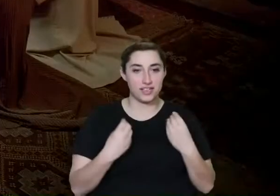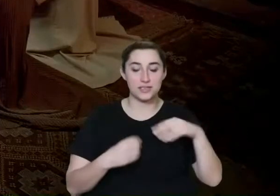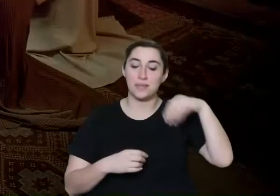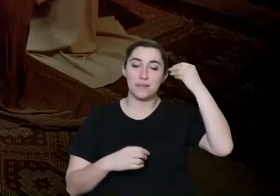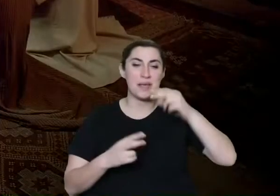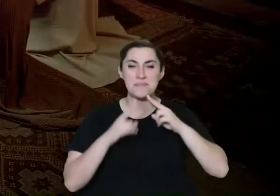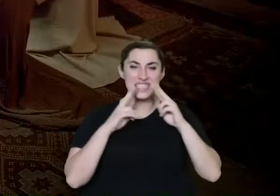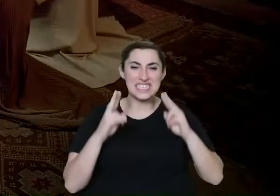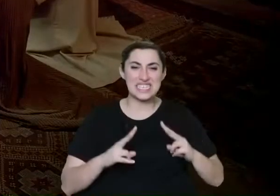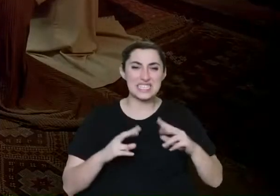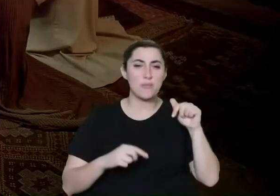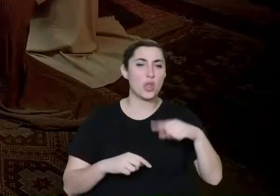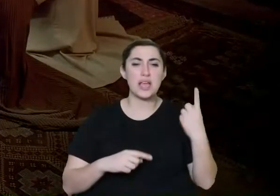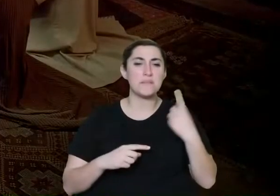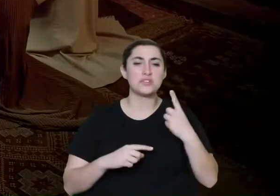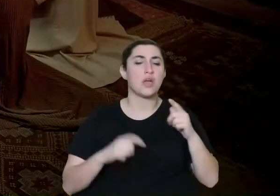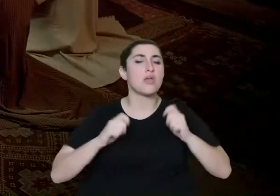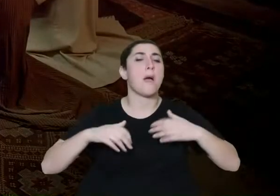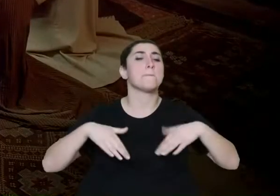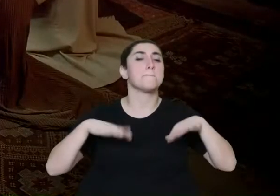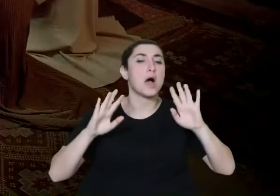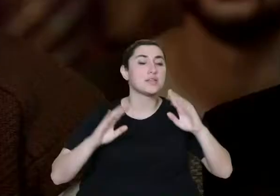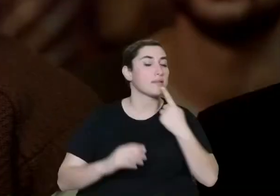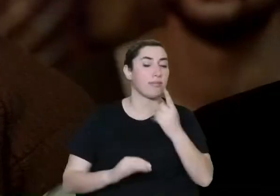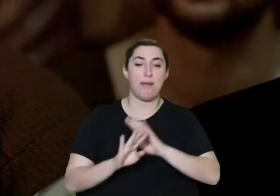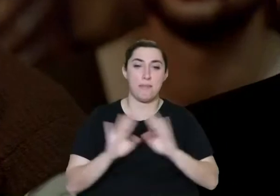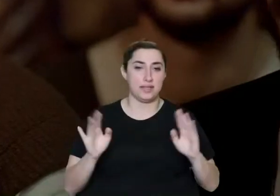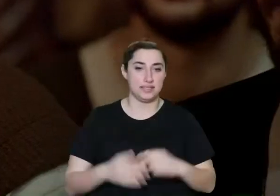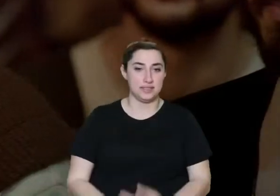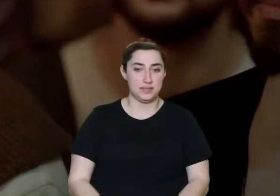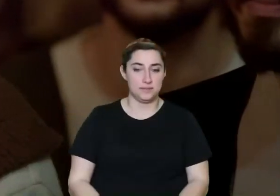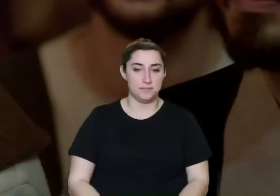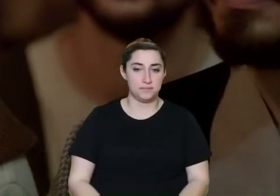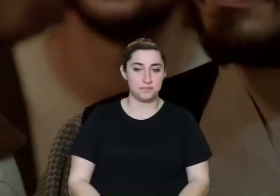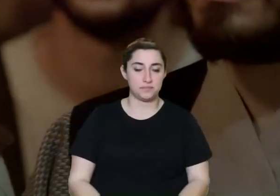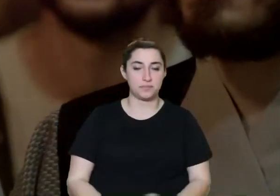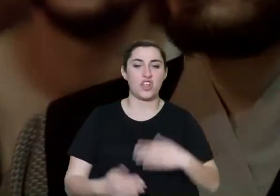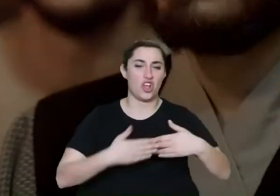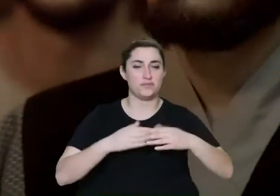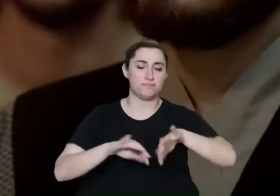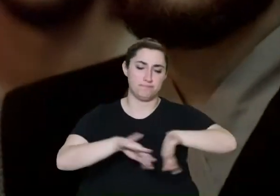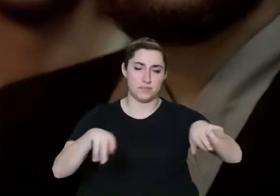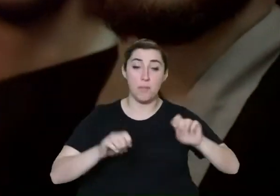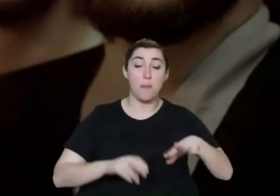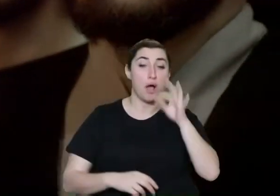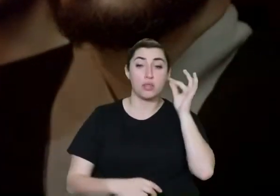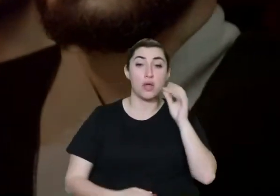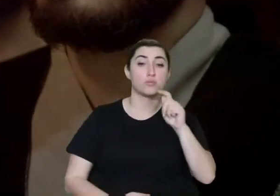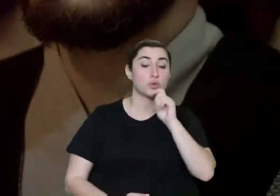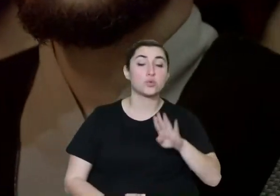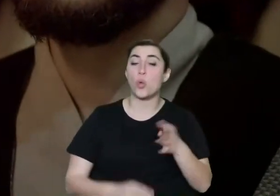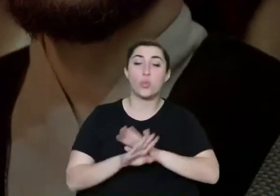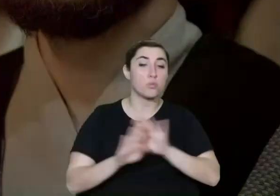imam kesinlikle böyle bir şeyi ne yapar ne de der. Müdahale eder. Ama adam